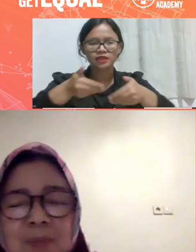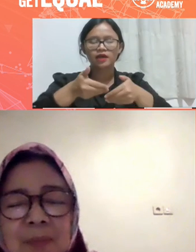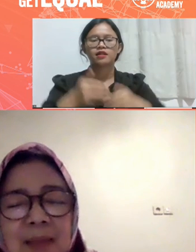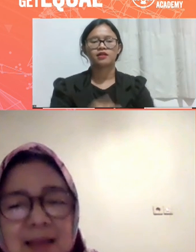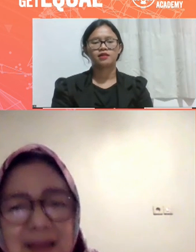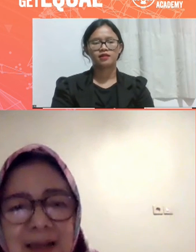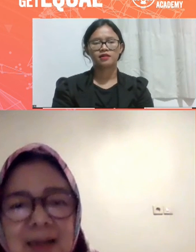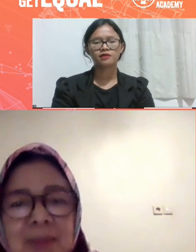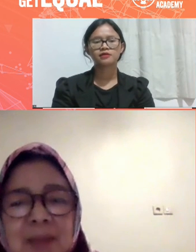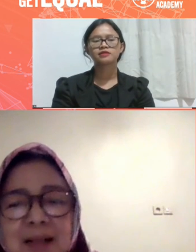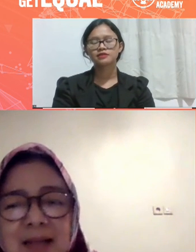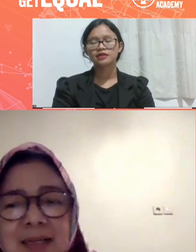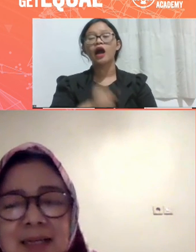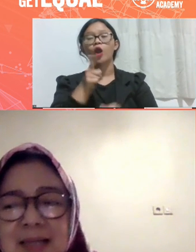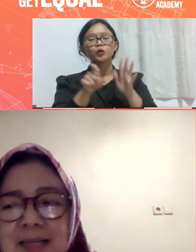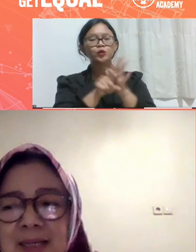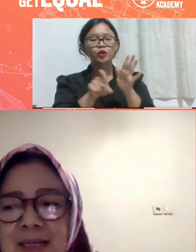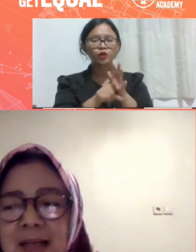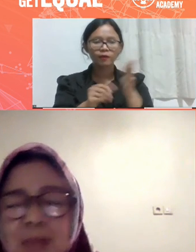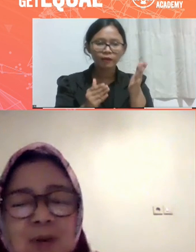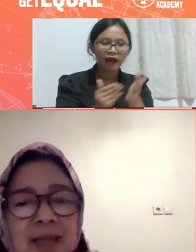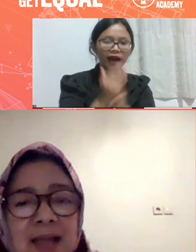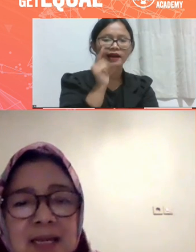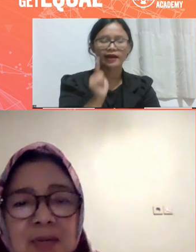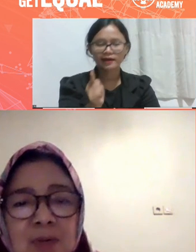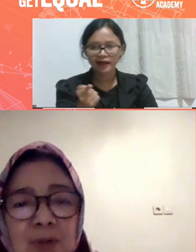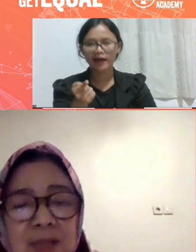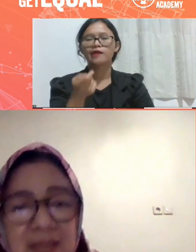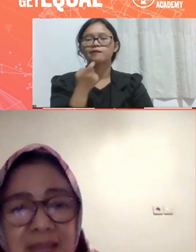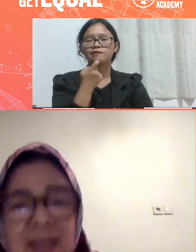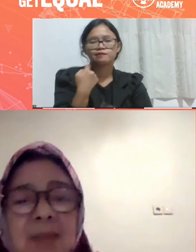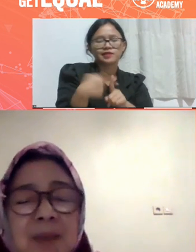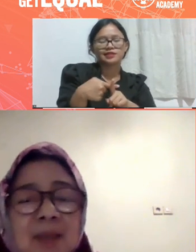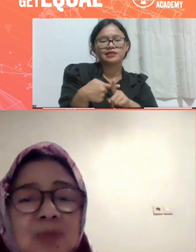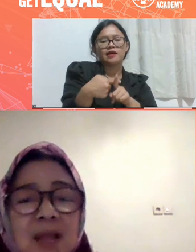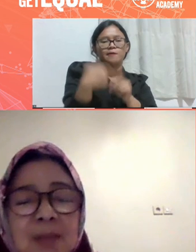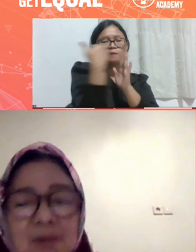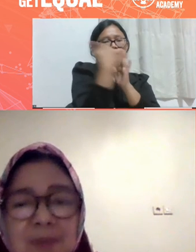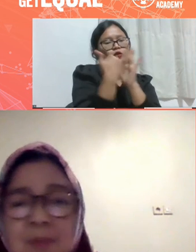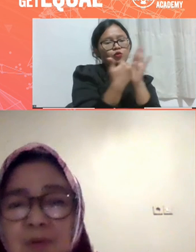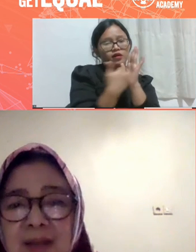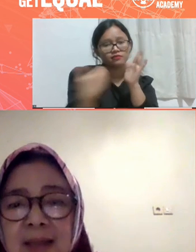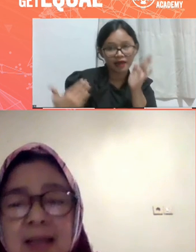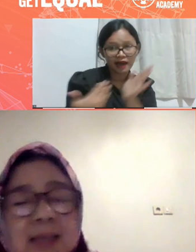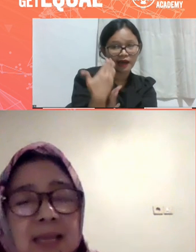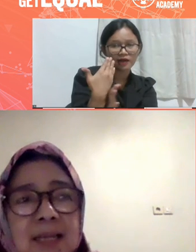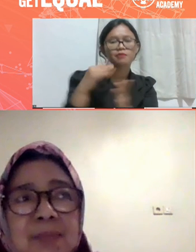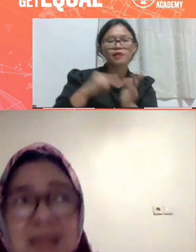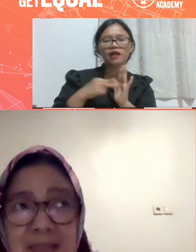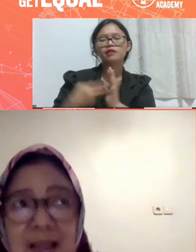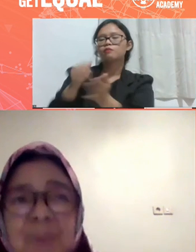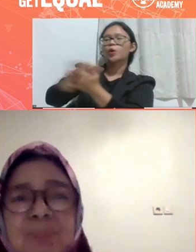itu memang melanggar dengan aturan yang ada di Undang-Undang ITE, maka itu kita akan melakukan pemblokiran. Karena